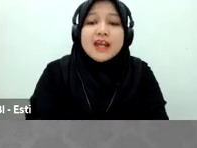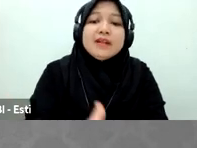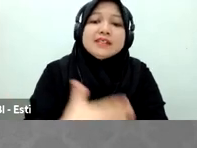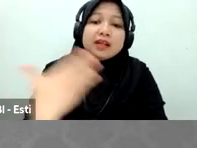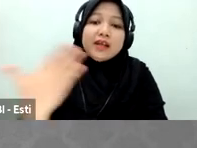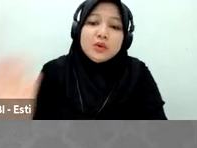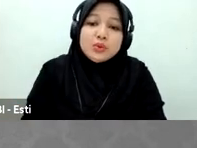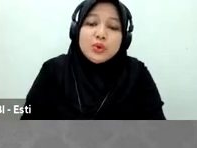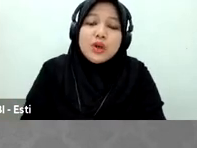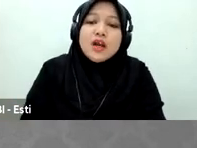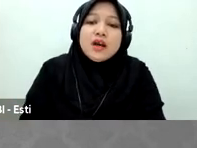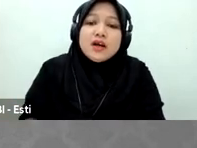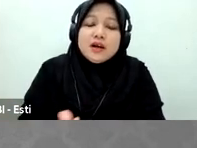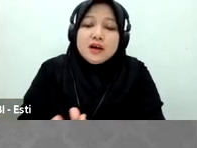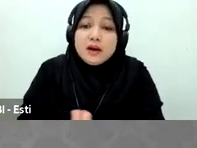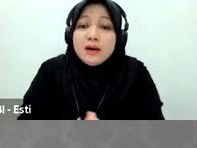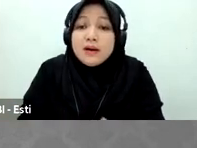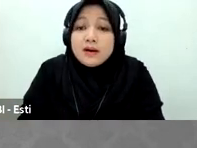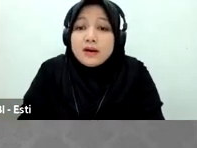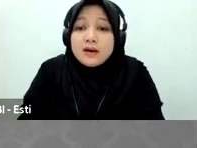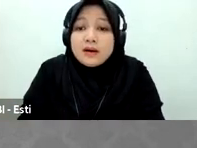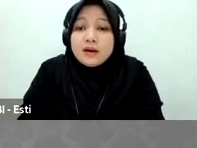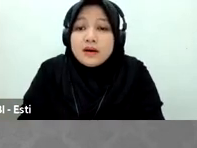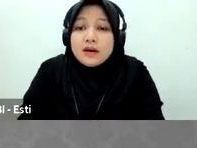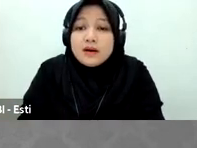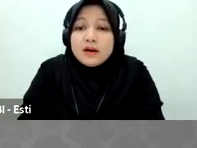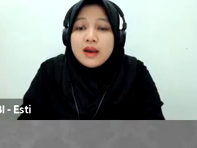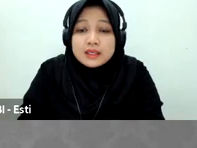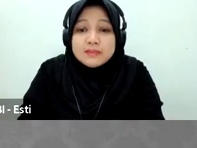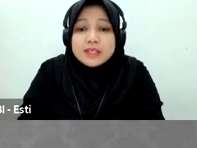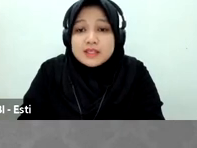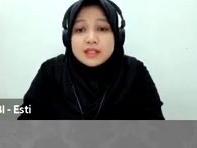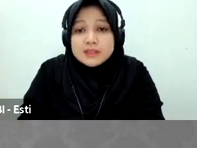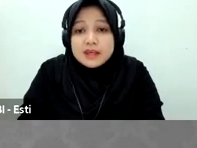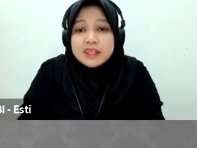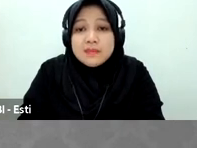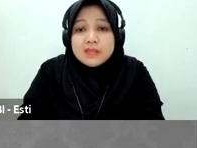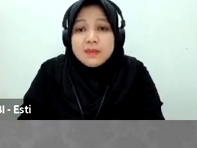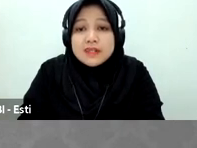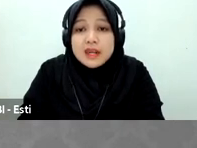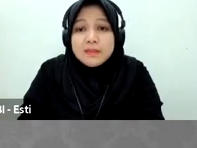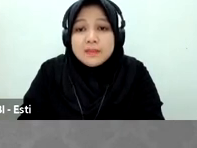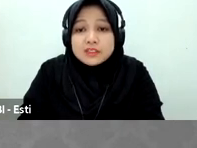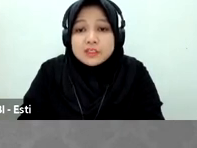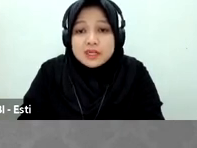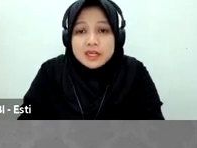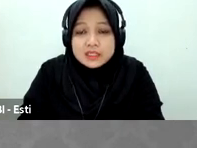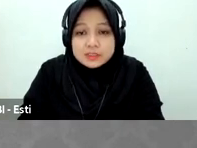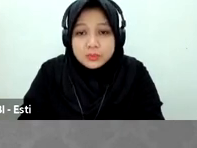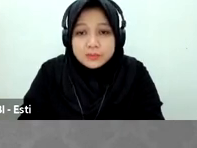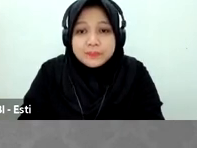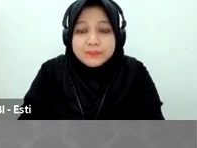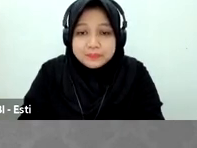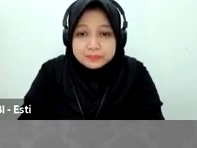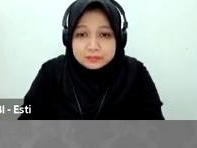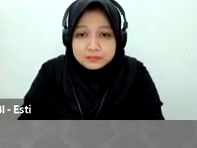GB dengar ya Karena lisankan untuk eh Hakim Jaksa dan sebagainya yang terlibat dalam proses peradilan